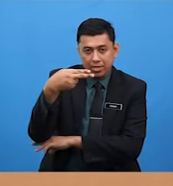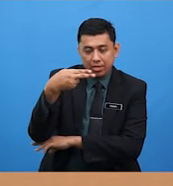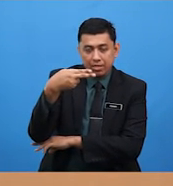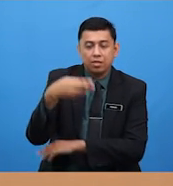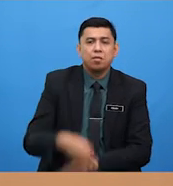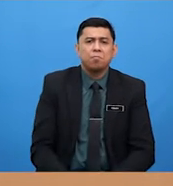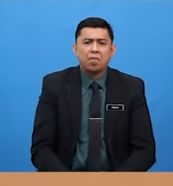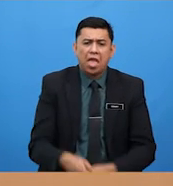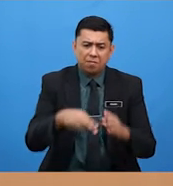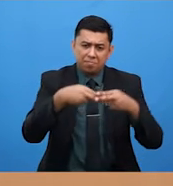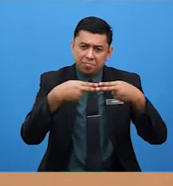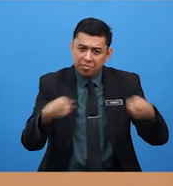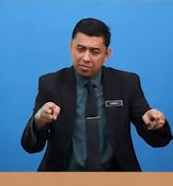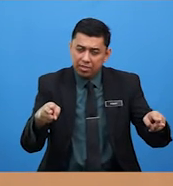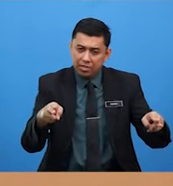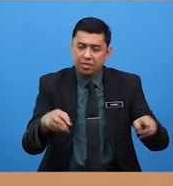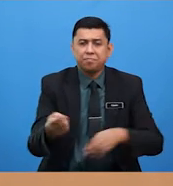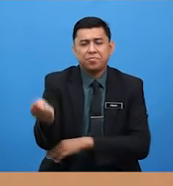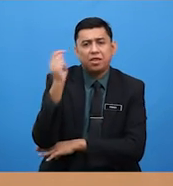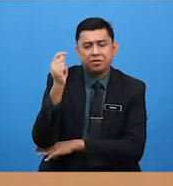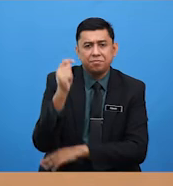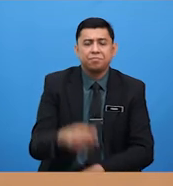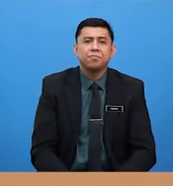tenaga kinetik dan bergerak lebih perlahan.